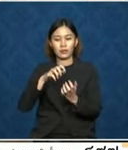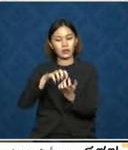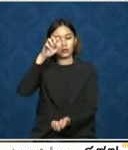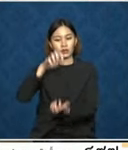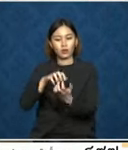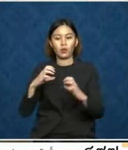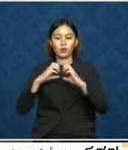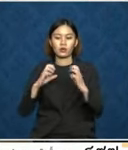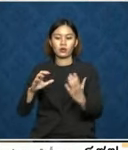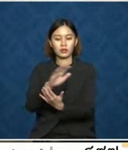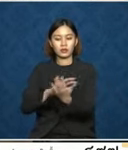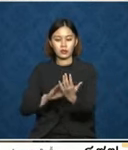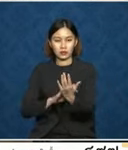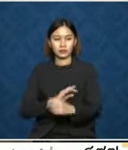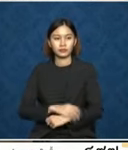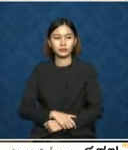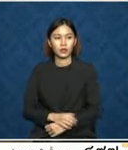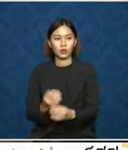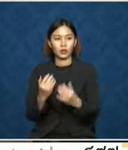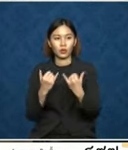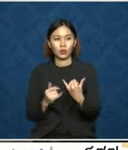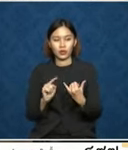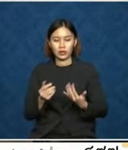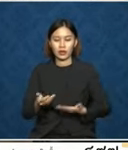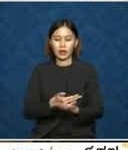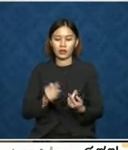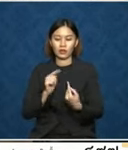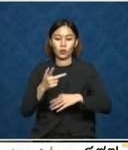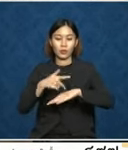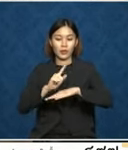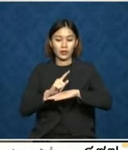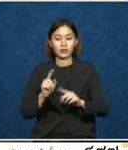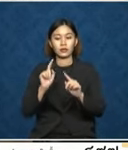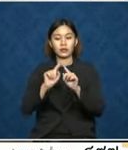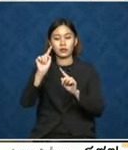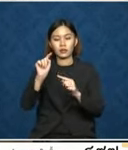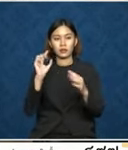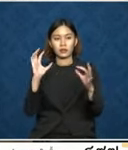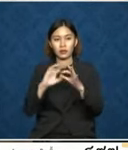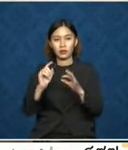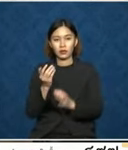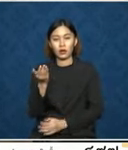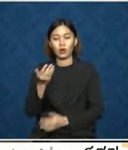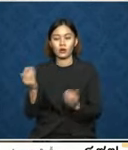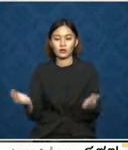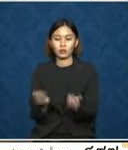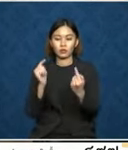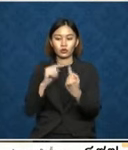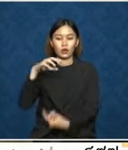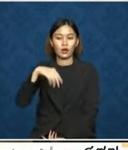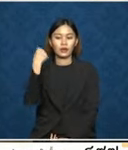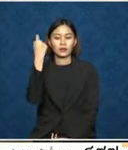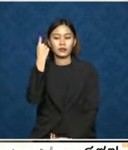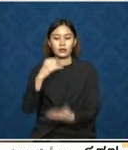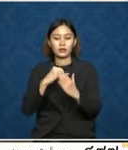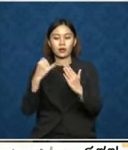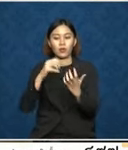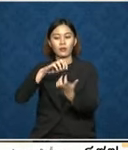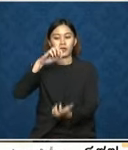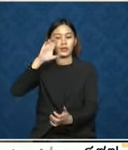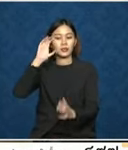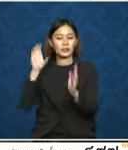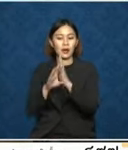พรรคภูมิใจไทยครับผมวันนี้ผมขอหารือกับท่านประธานเรื่องแรกครับเป็นเรื่องของการขอสนับสนุนการท่องเที่ยวในจังหวัดพิจิตรครับขอ